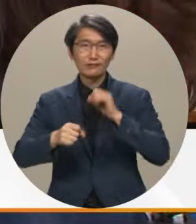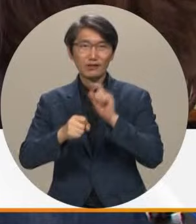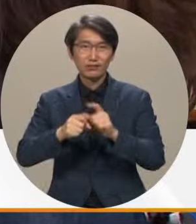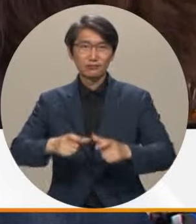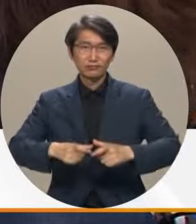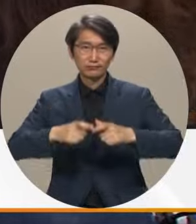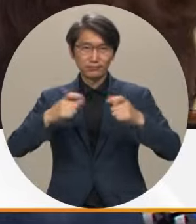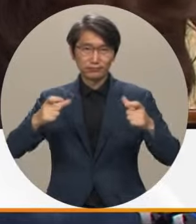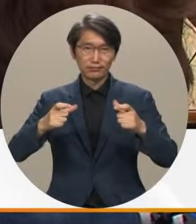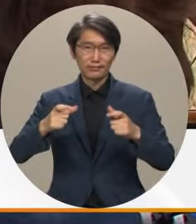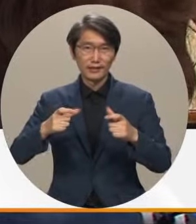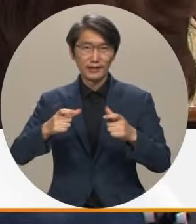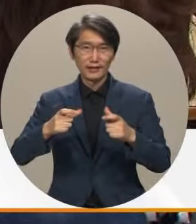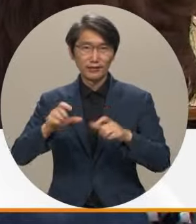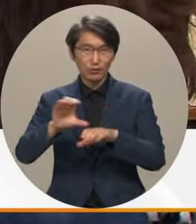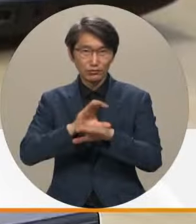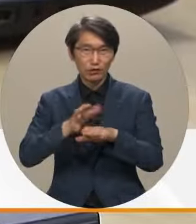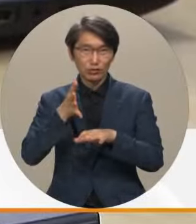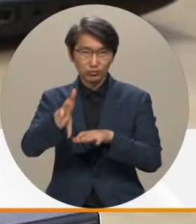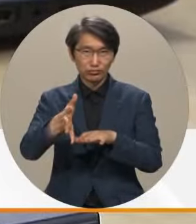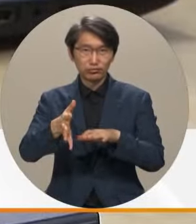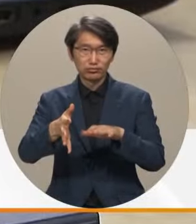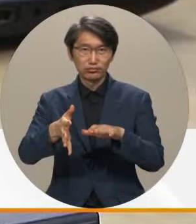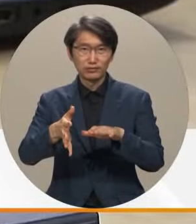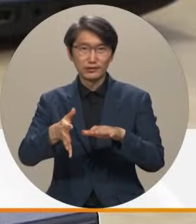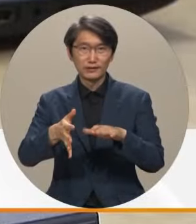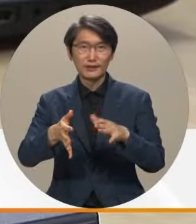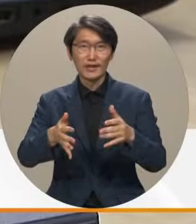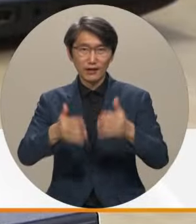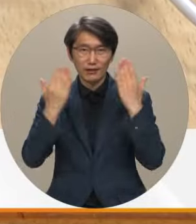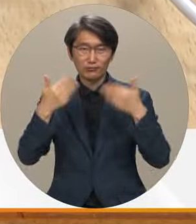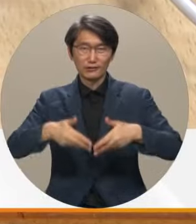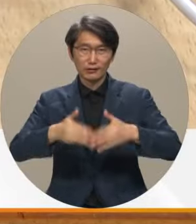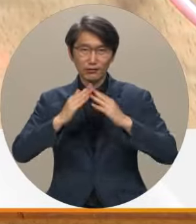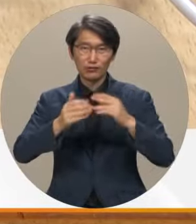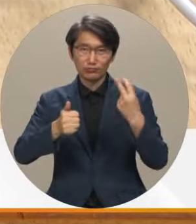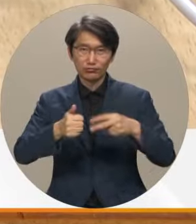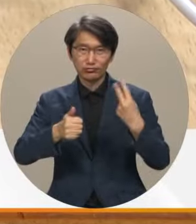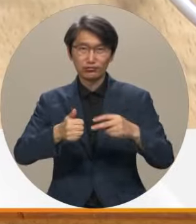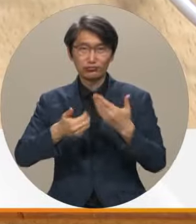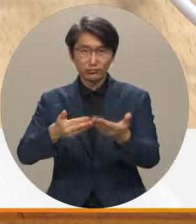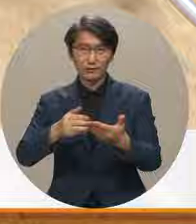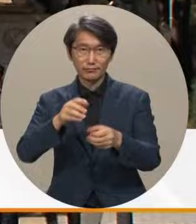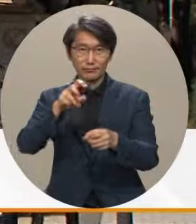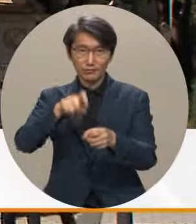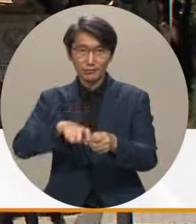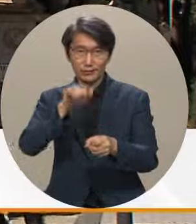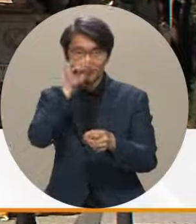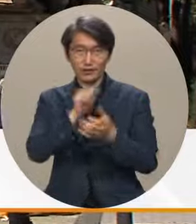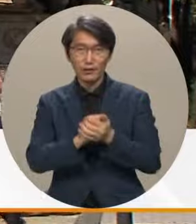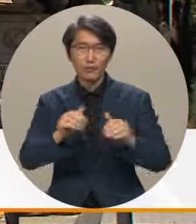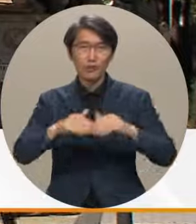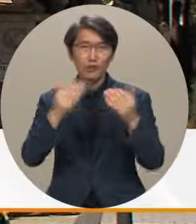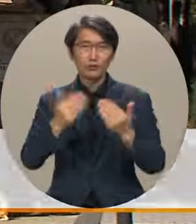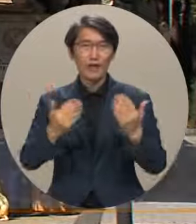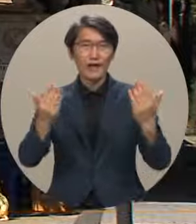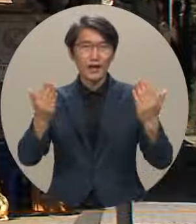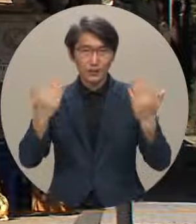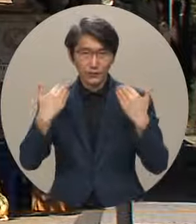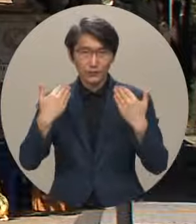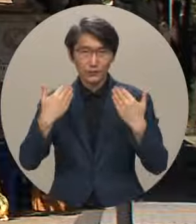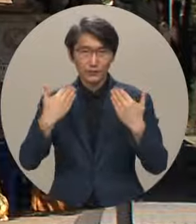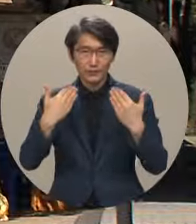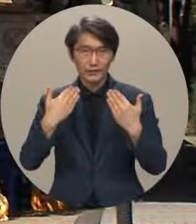기르고 디지털 선도학교를 운영해 에듀테크 기반 교육도 강화한다는 방침입니다. 모든 학교를